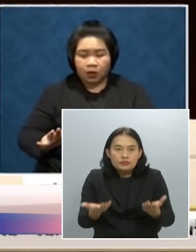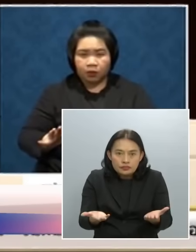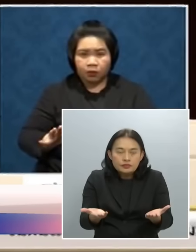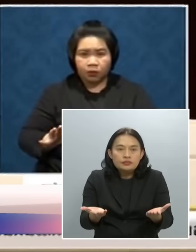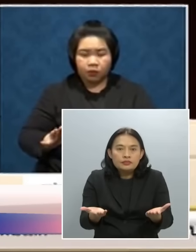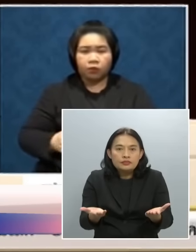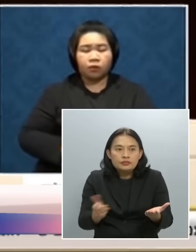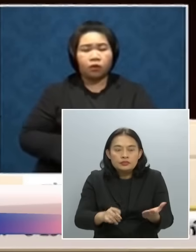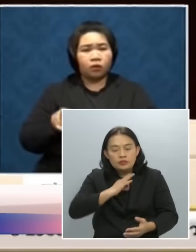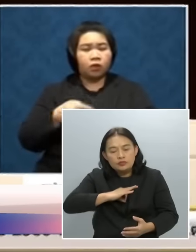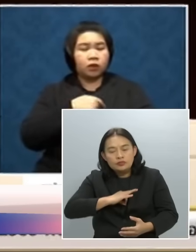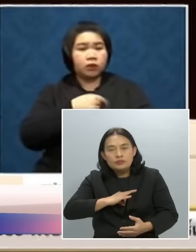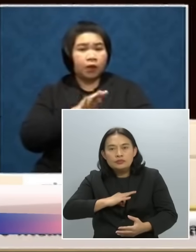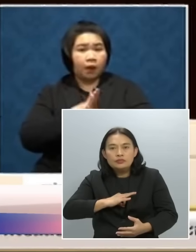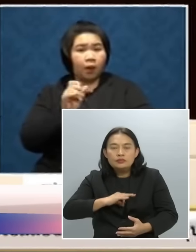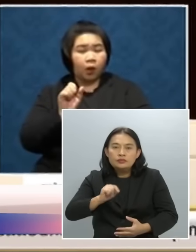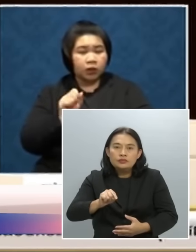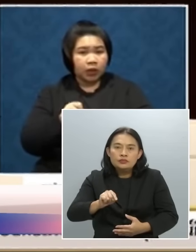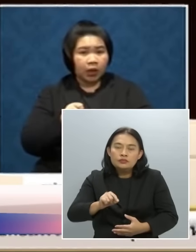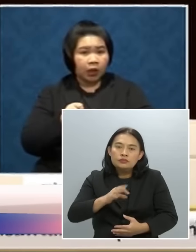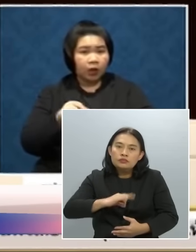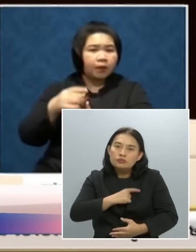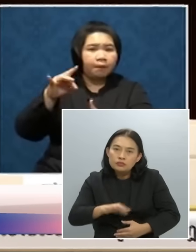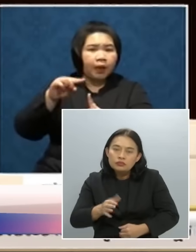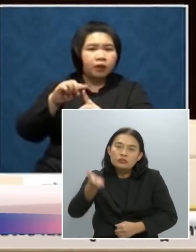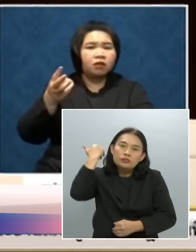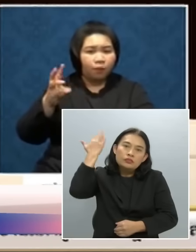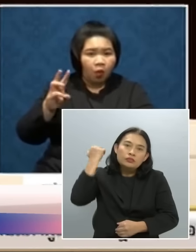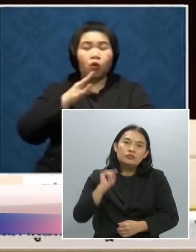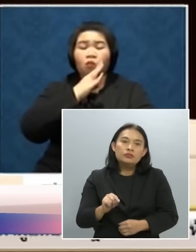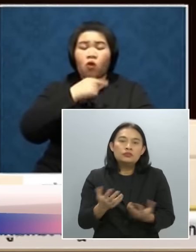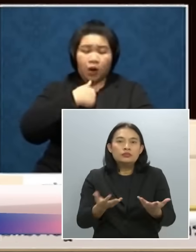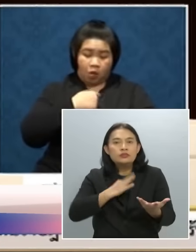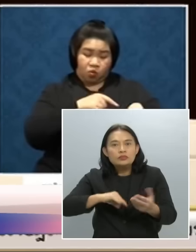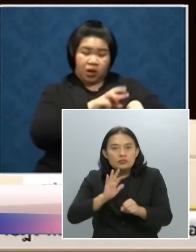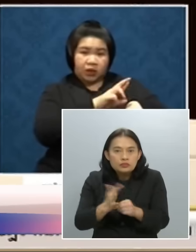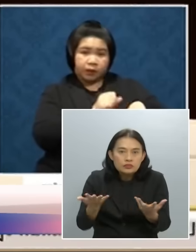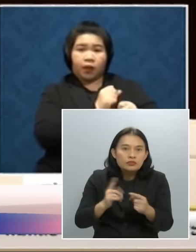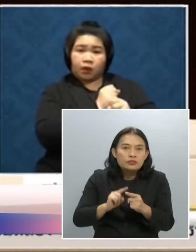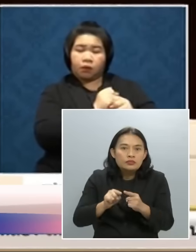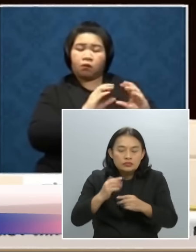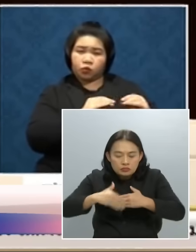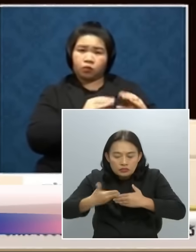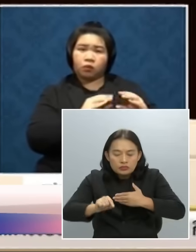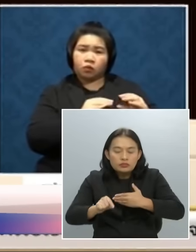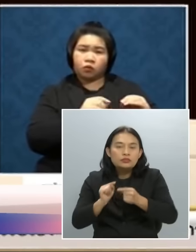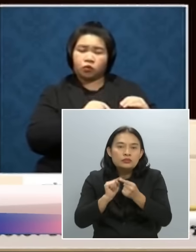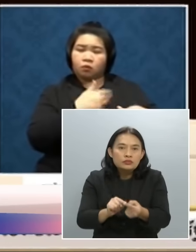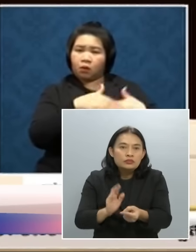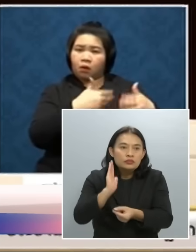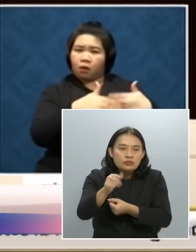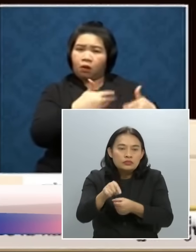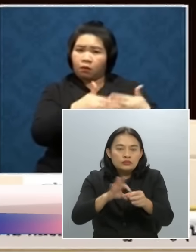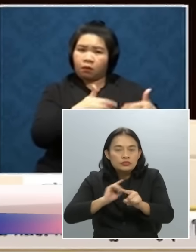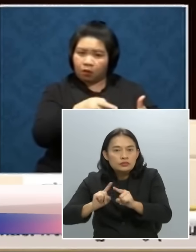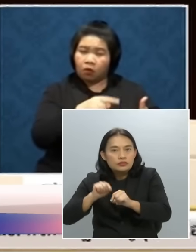พอใจมติของวันนั้นถ้าเราเดินหน้าไปเนี่ยถึงแม้ว่าจะเป็นเสนอ